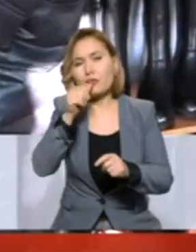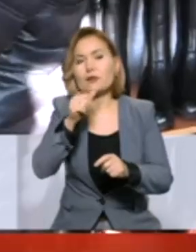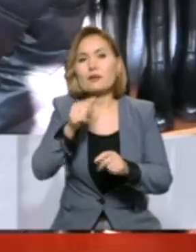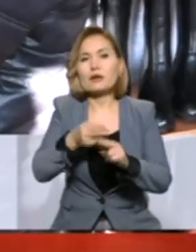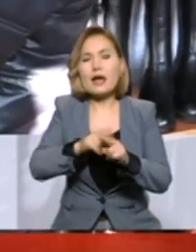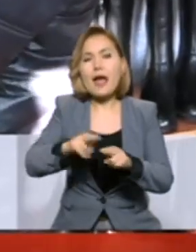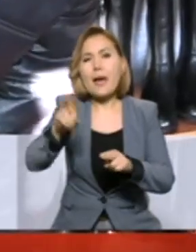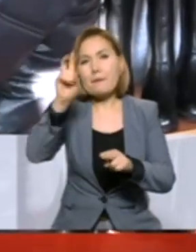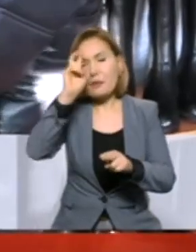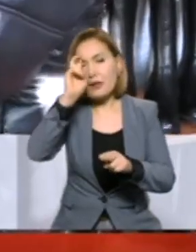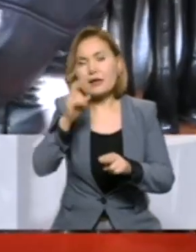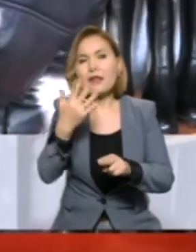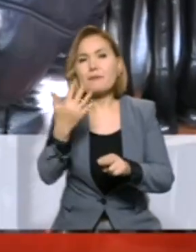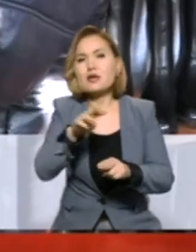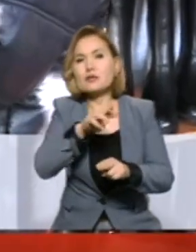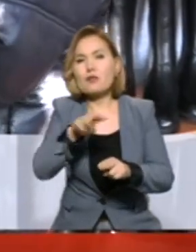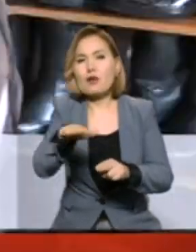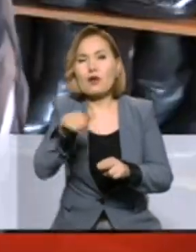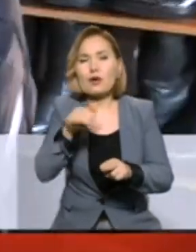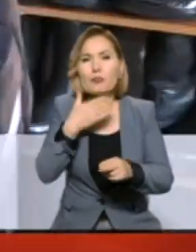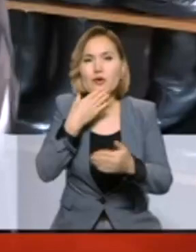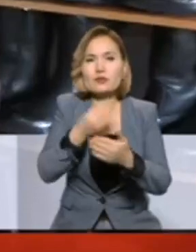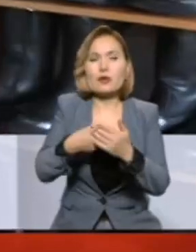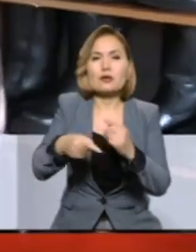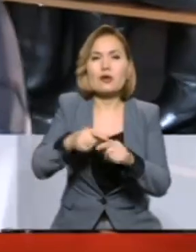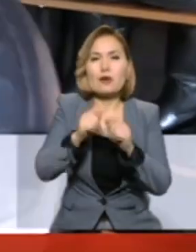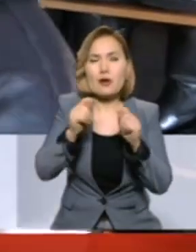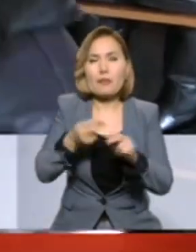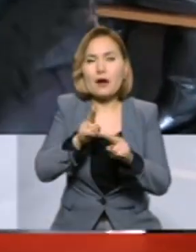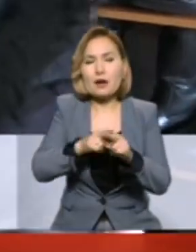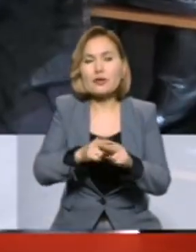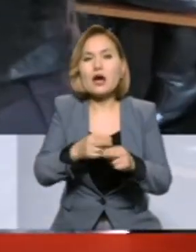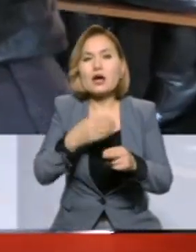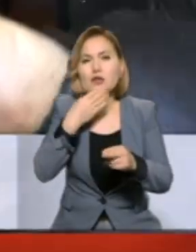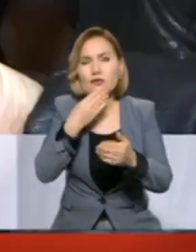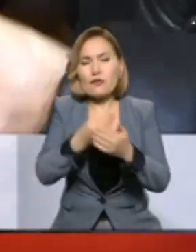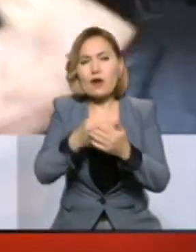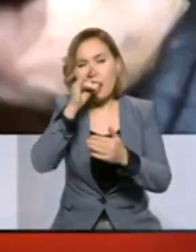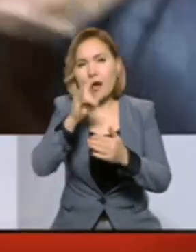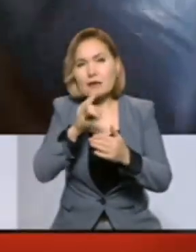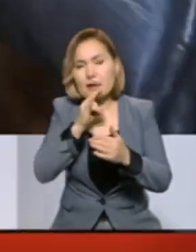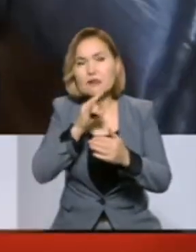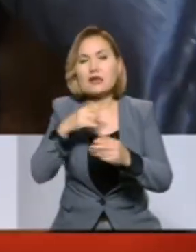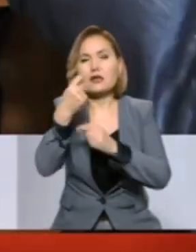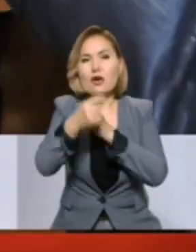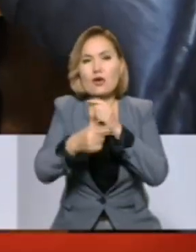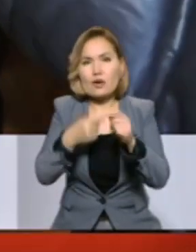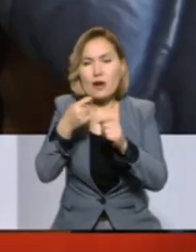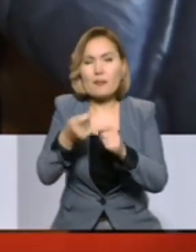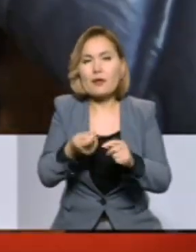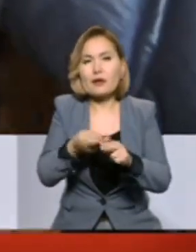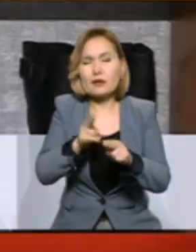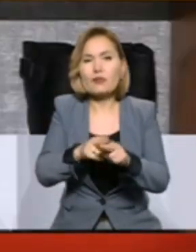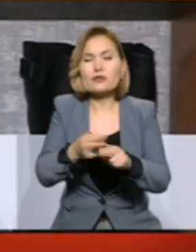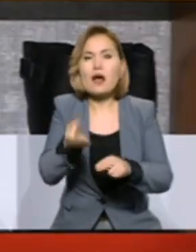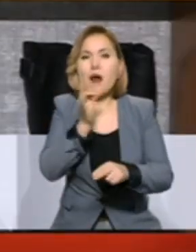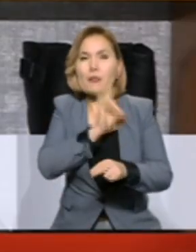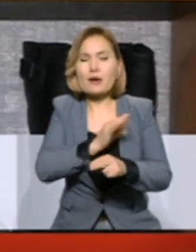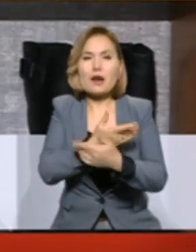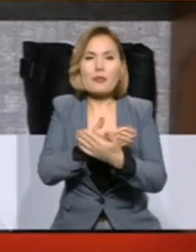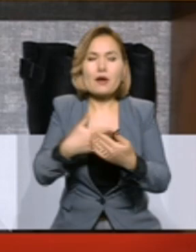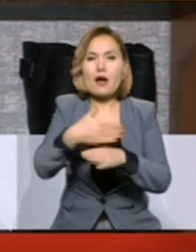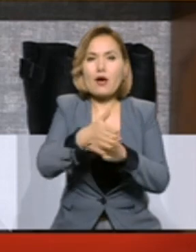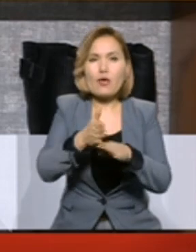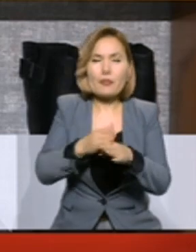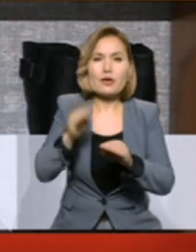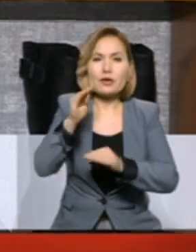теңге қайтарымсыз грант алып, өндіріске бет бұрды. Қазір отандық шикізатты пайдаланып, таза былғардан аяқ киімнің түр-түрін дайындайды. Сапалы өніміне